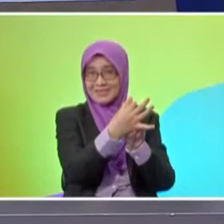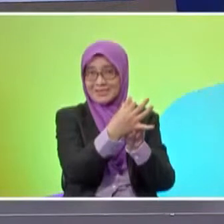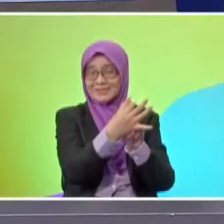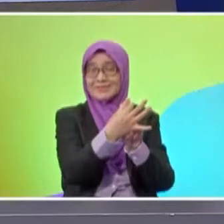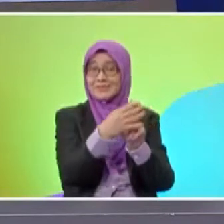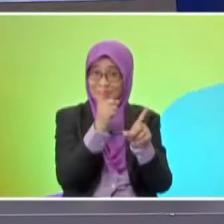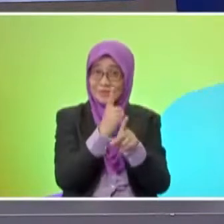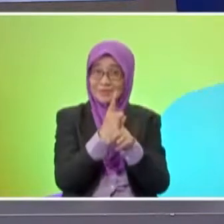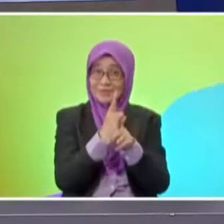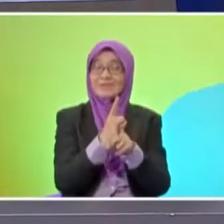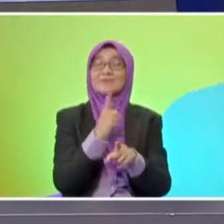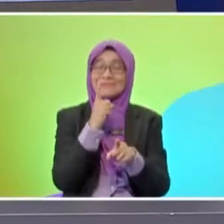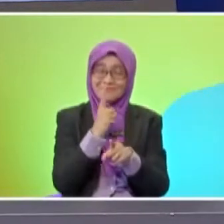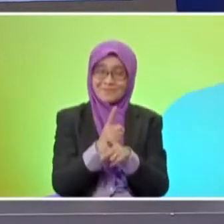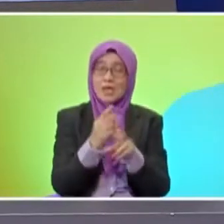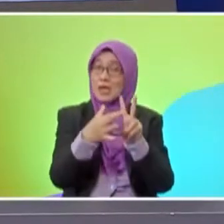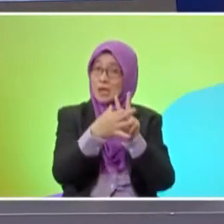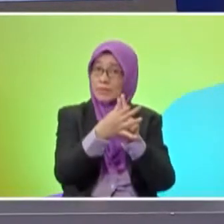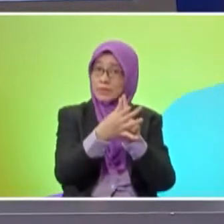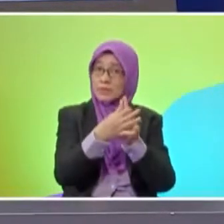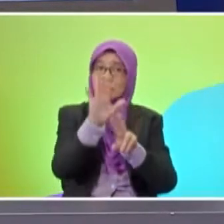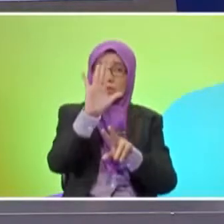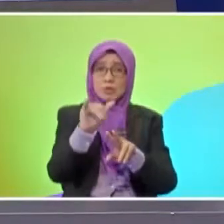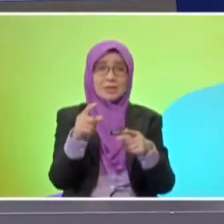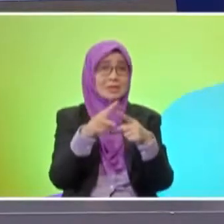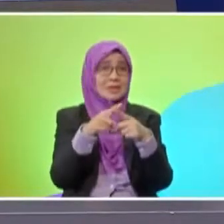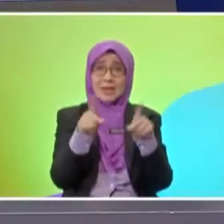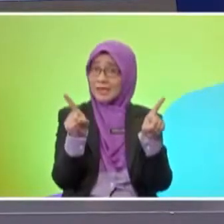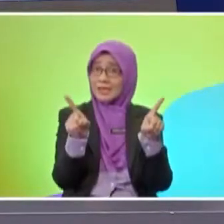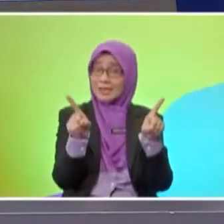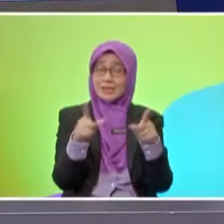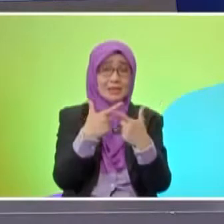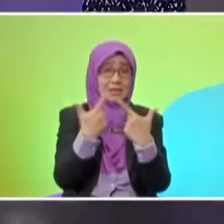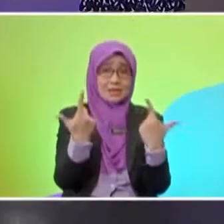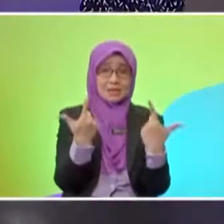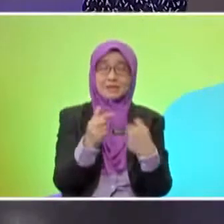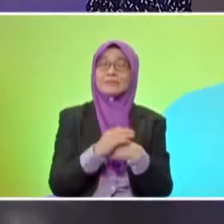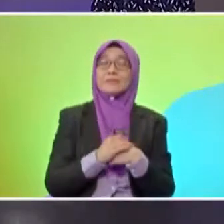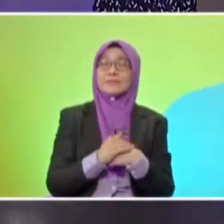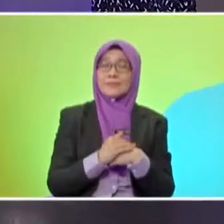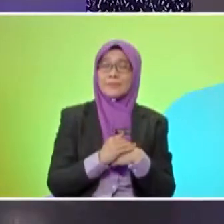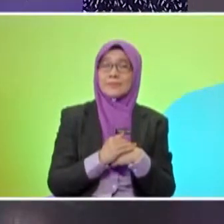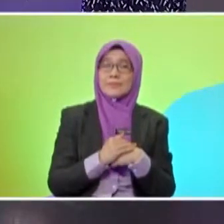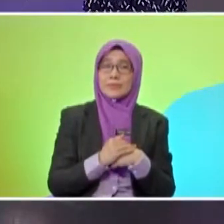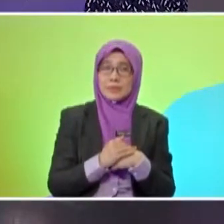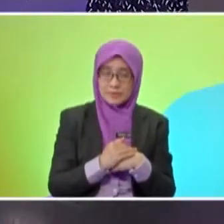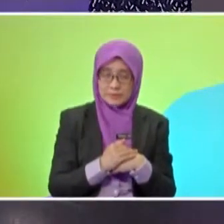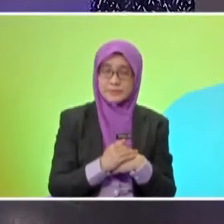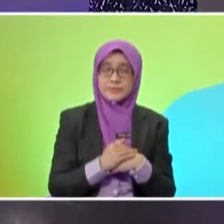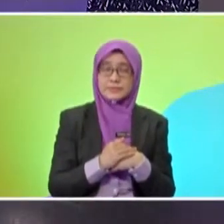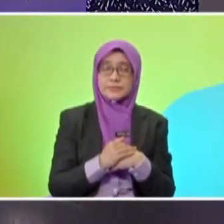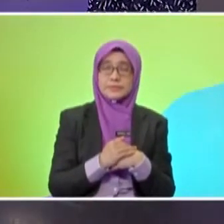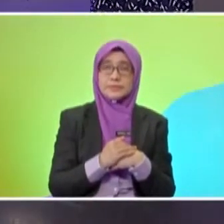ketat betul pasangan yang tak makan ah di Travel gaya Aku punya paint pasangan pendapat saya